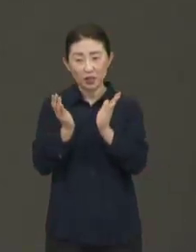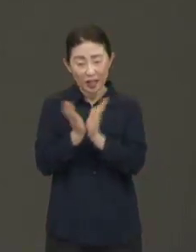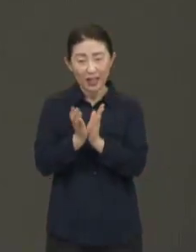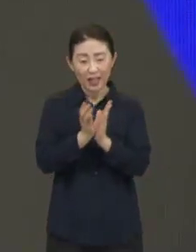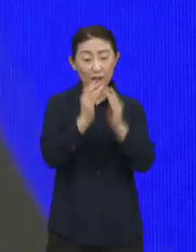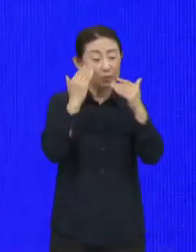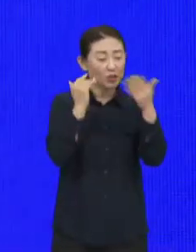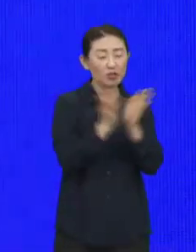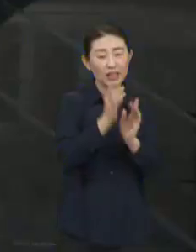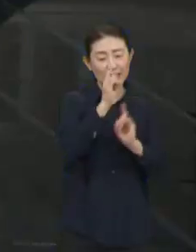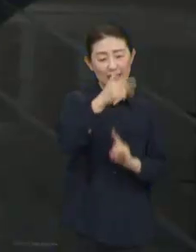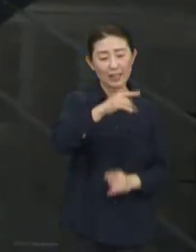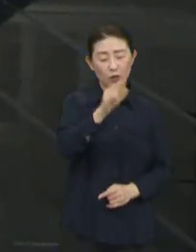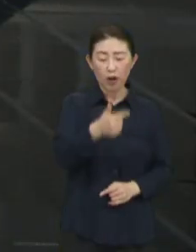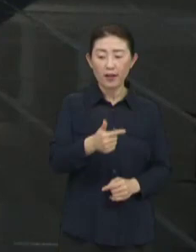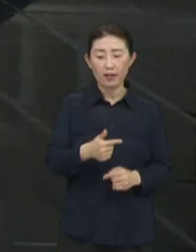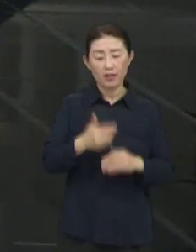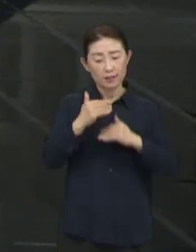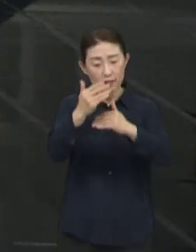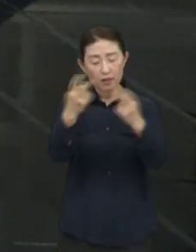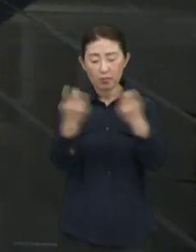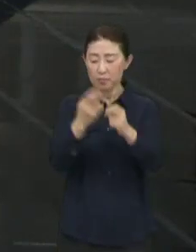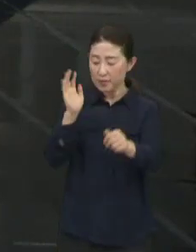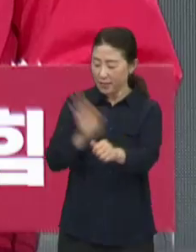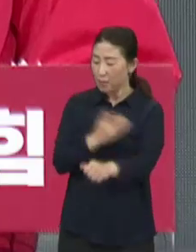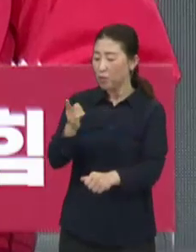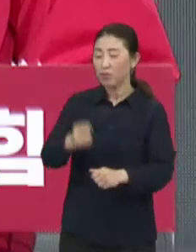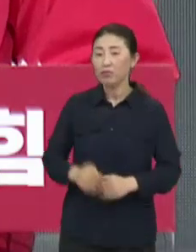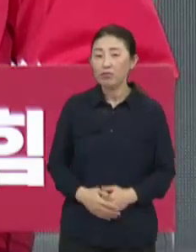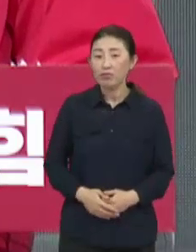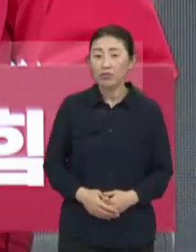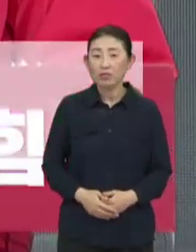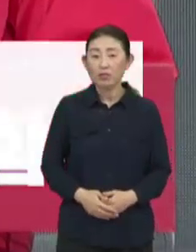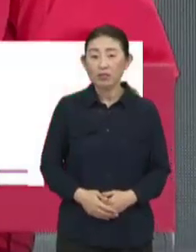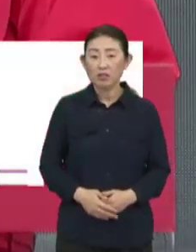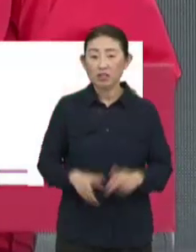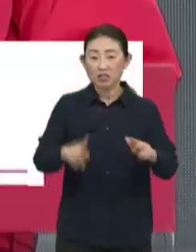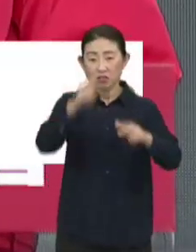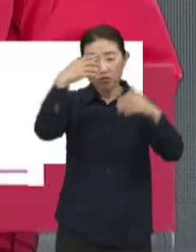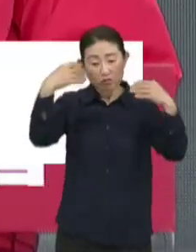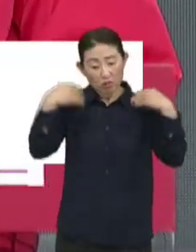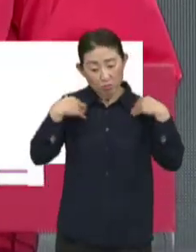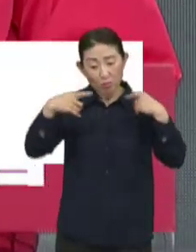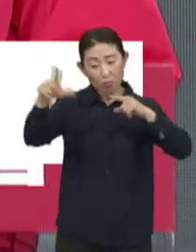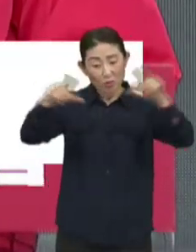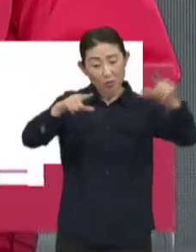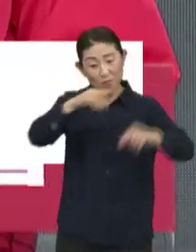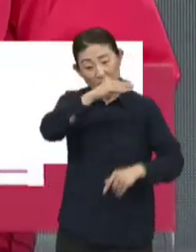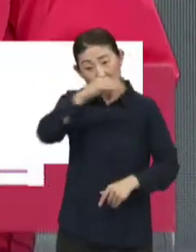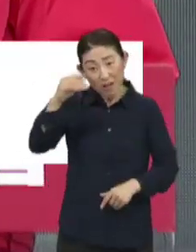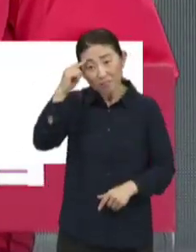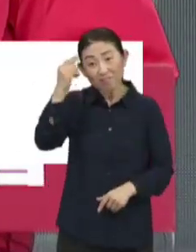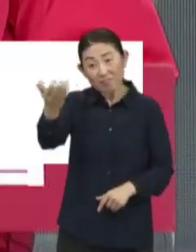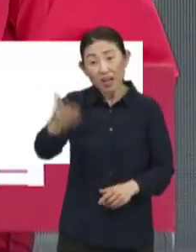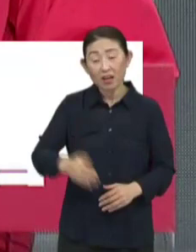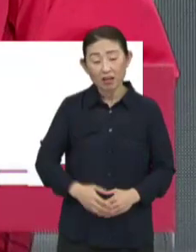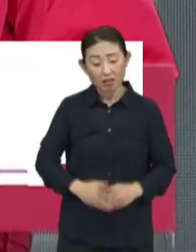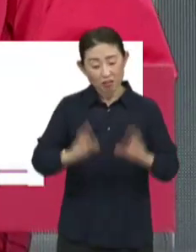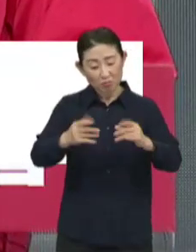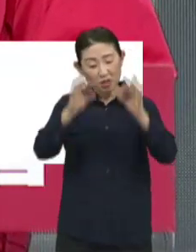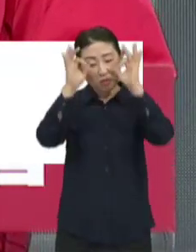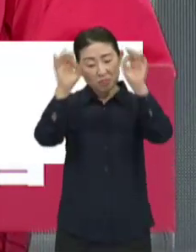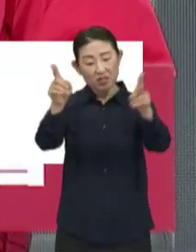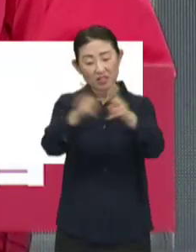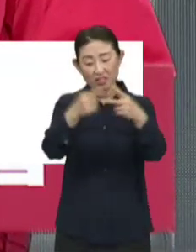후보는 절차와 방법이 잘못됐다고 꼬집었고 민주적인 어떤 그런 정부의 모습이냐라고 하는 것이 국민들이